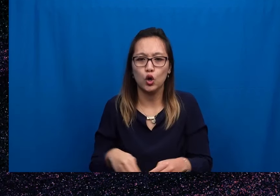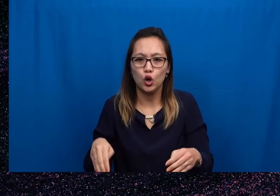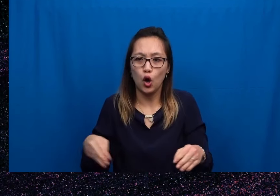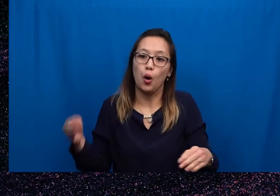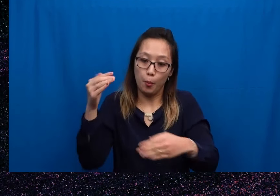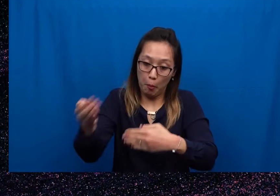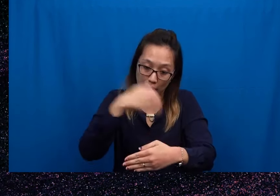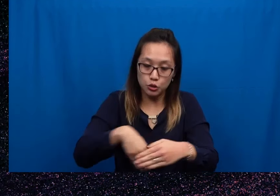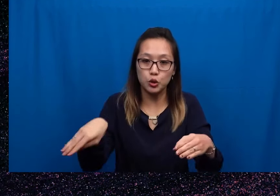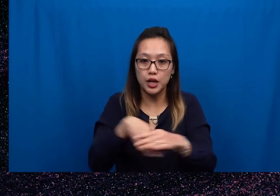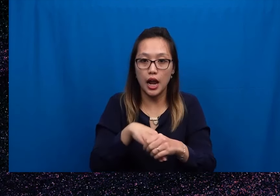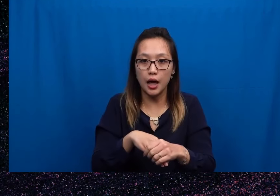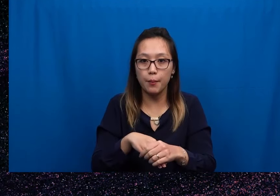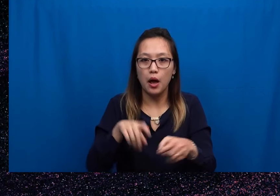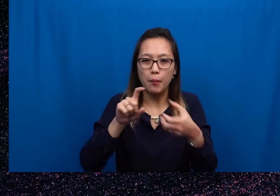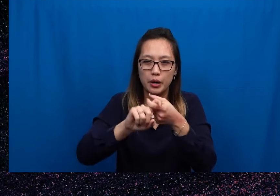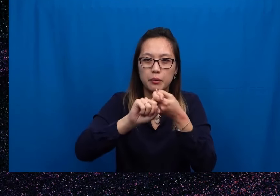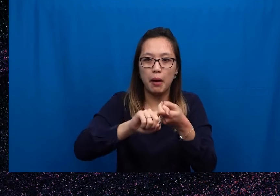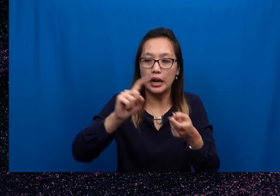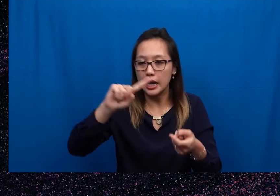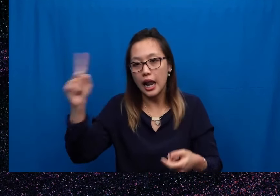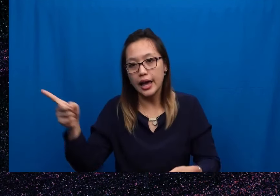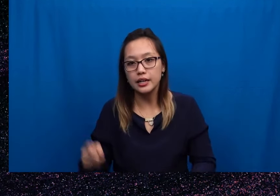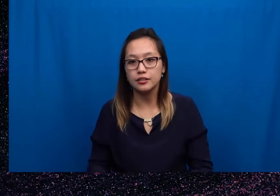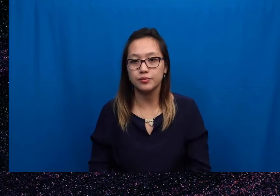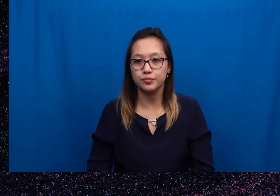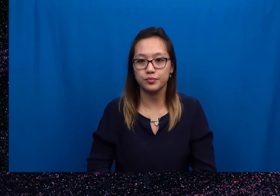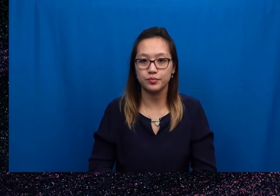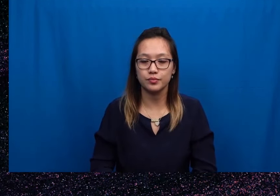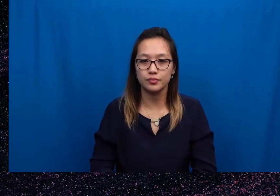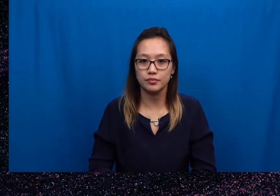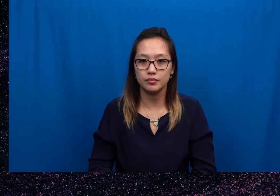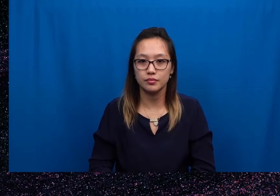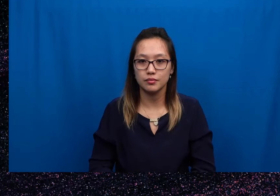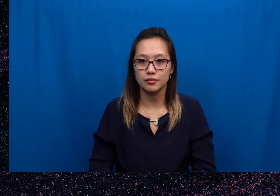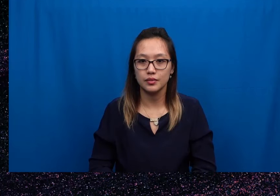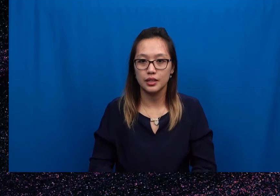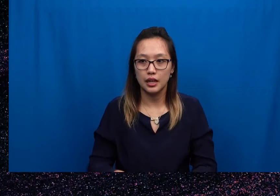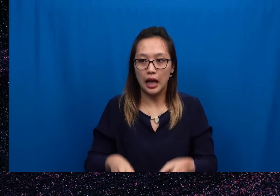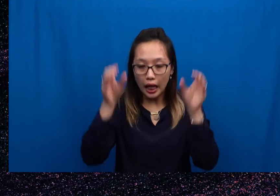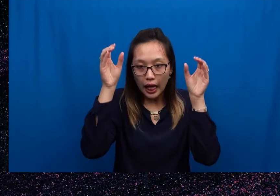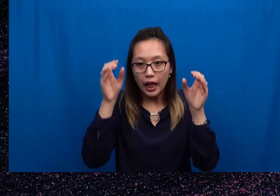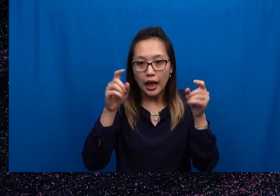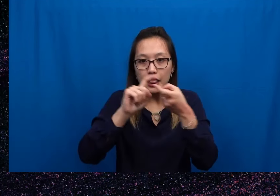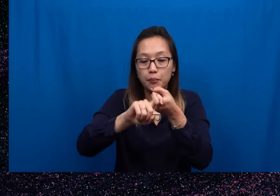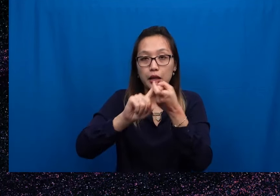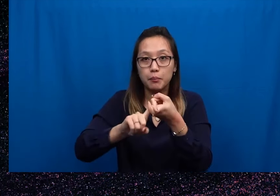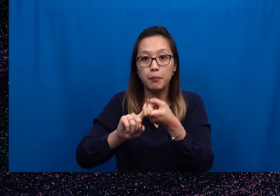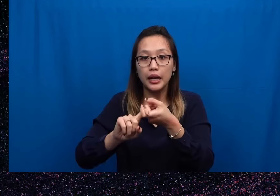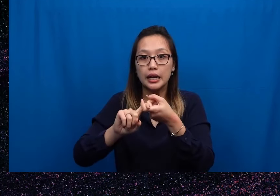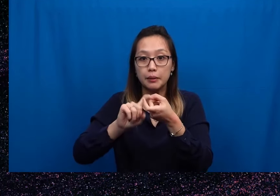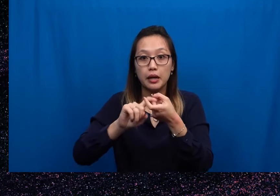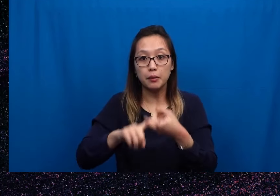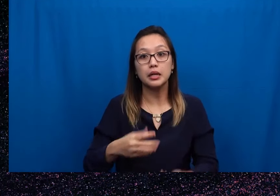STM itu mayoritas muridnya adalah laki-laki semua. Dan